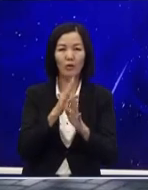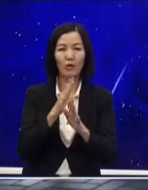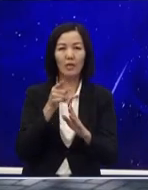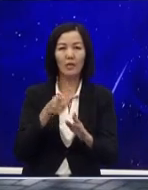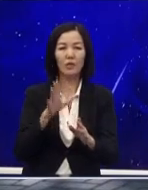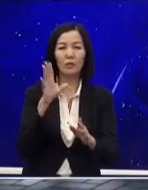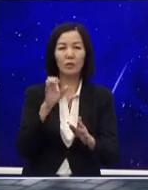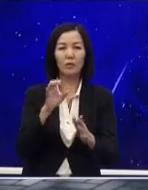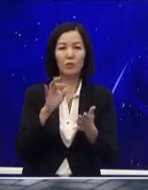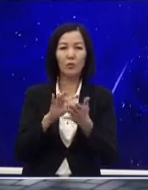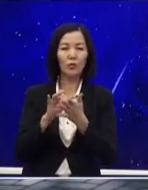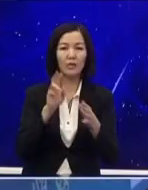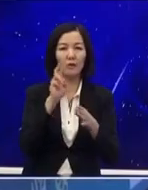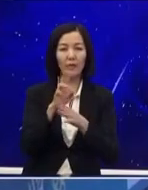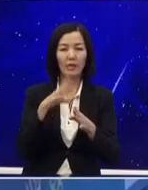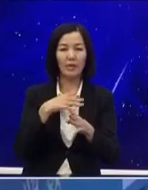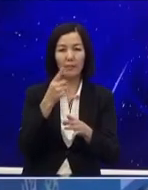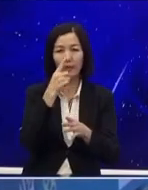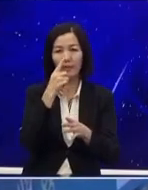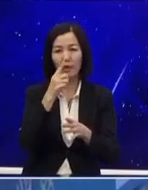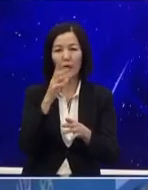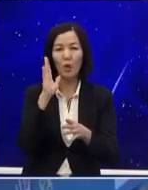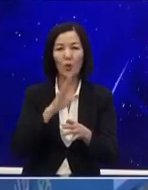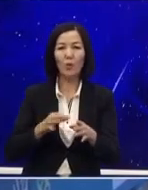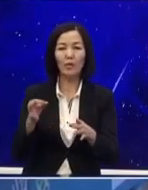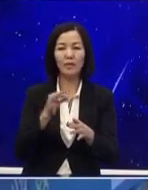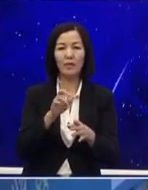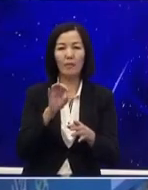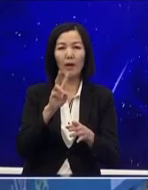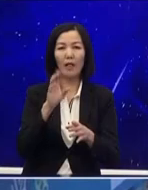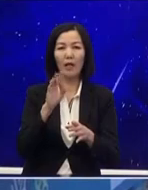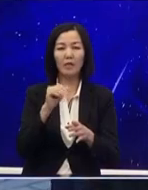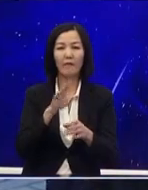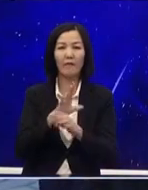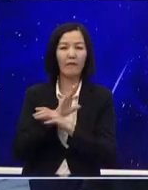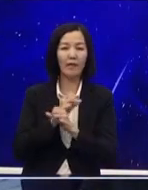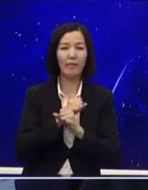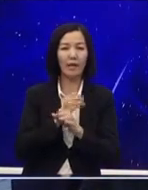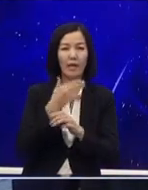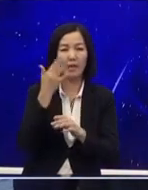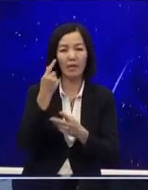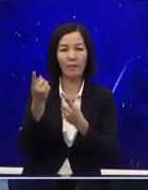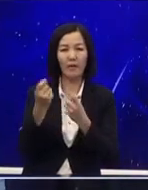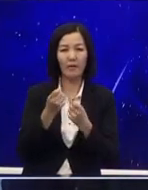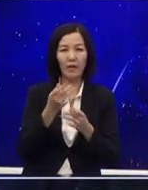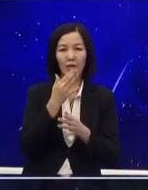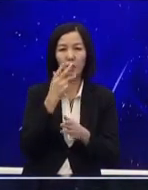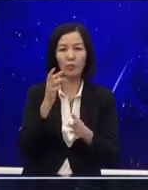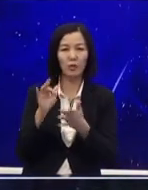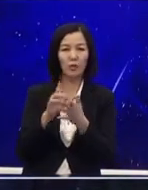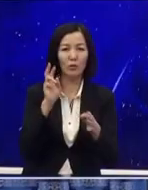1500 путешественников. А прибрежная зона озера Балхаш в период отпусков привлекает не только казахстанцев, но и зарубежных